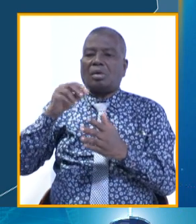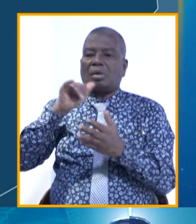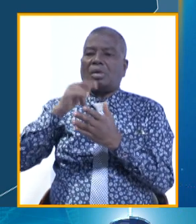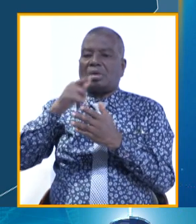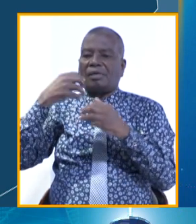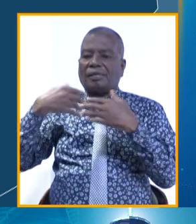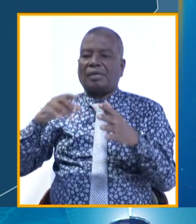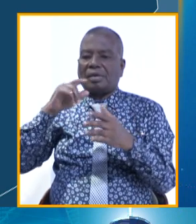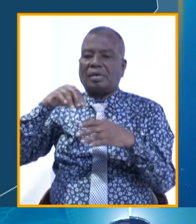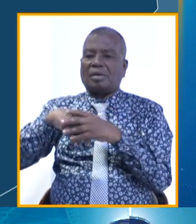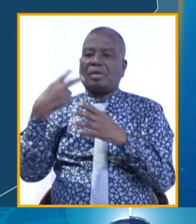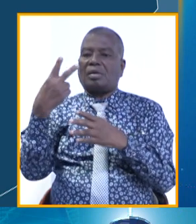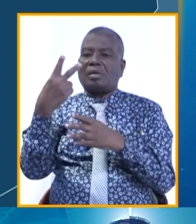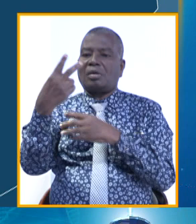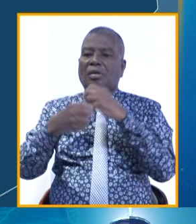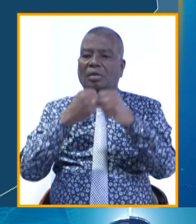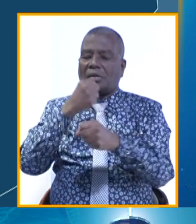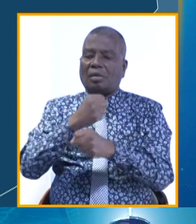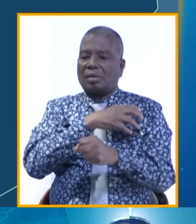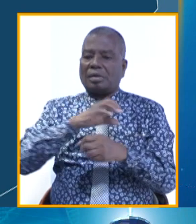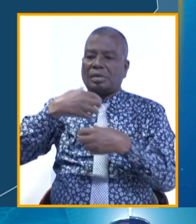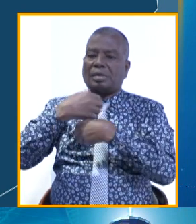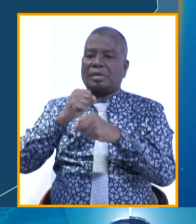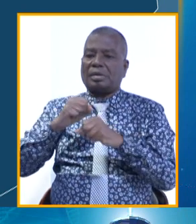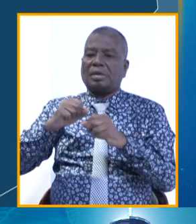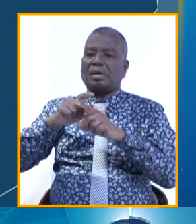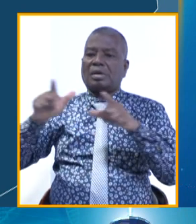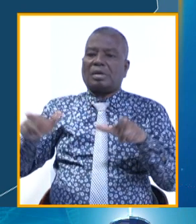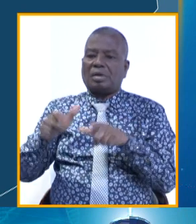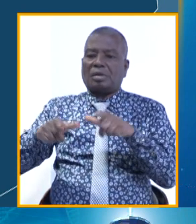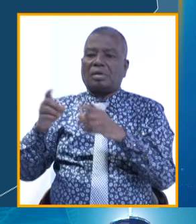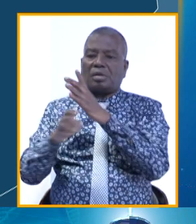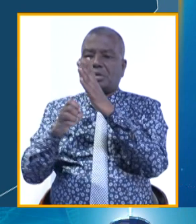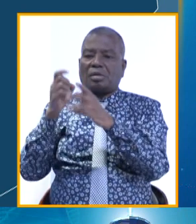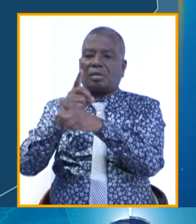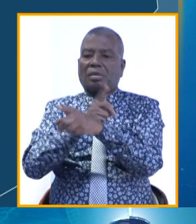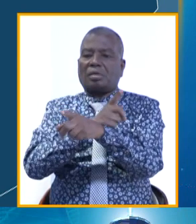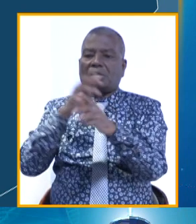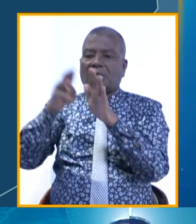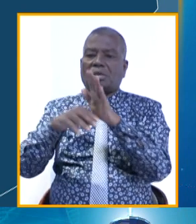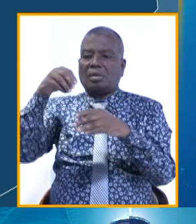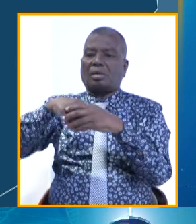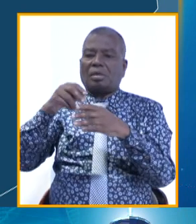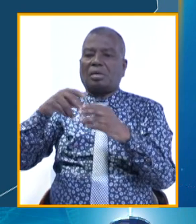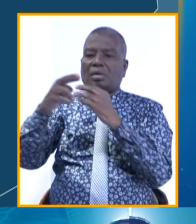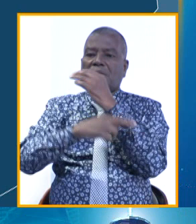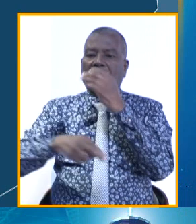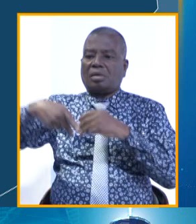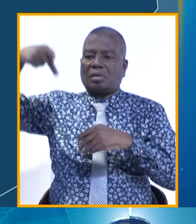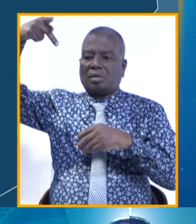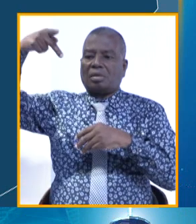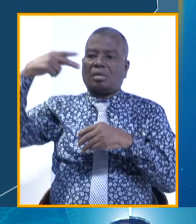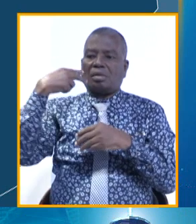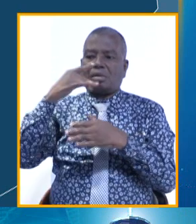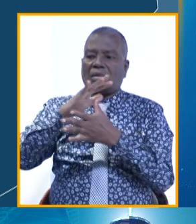mois. L'objectif de ce projet est de créer un pôle économique de développement dans la région Nord. Pour en parler,